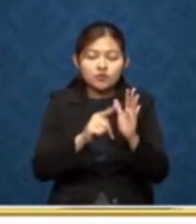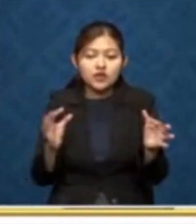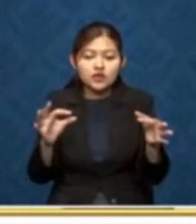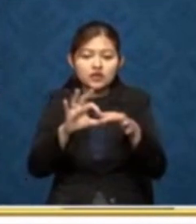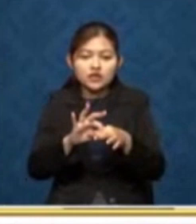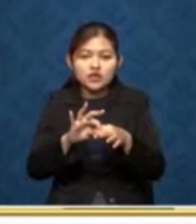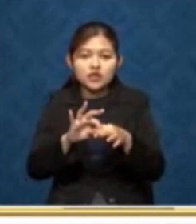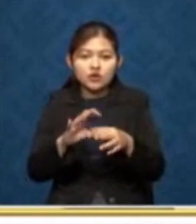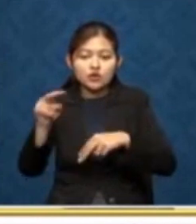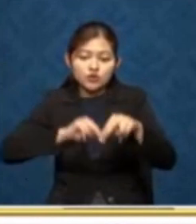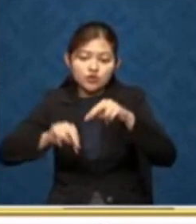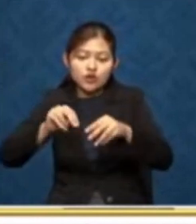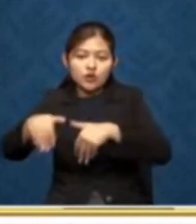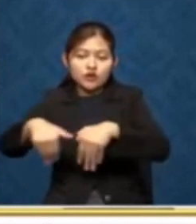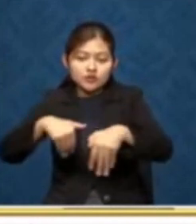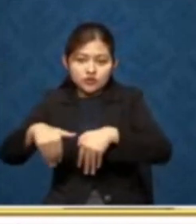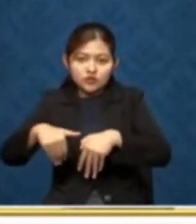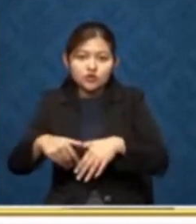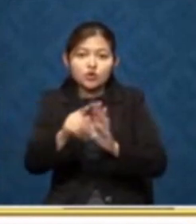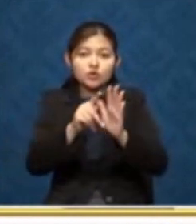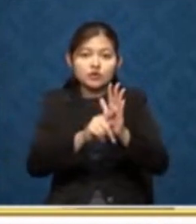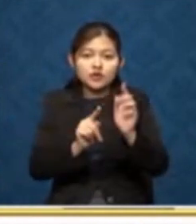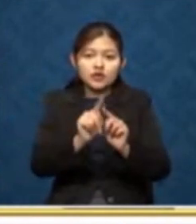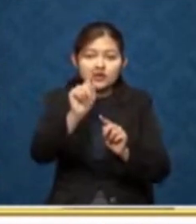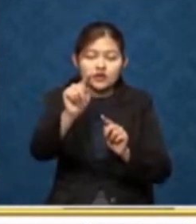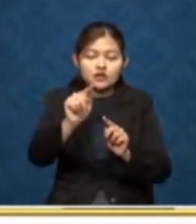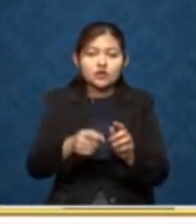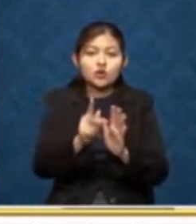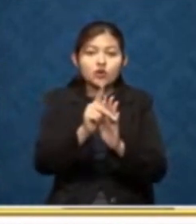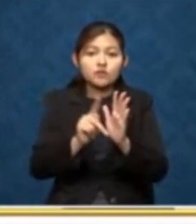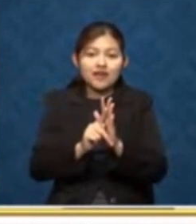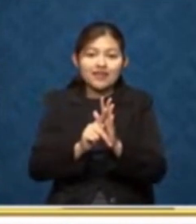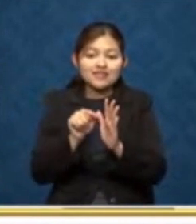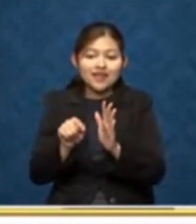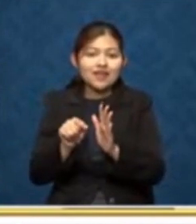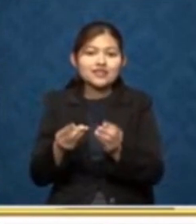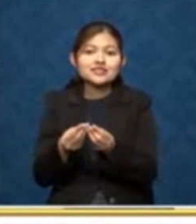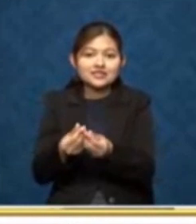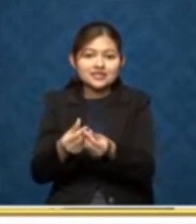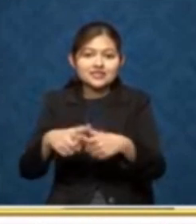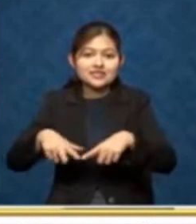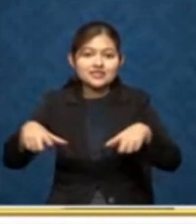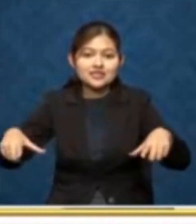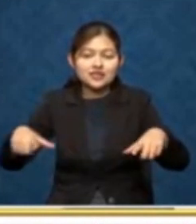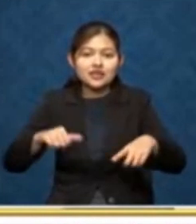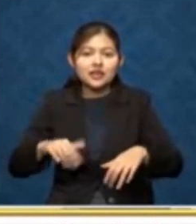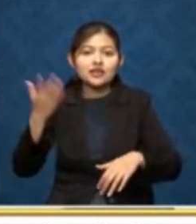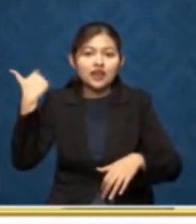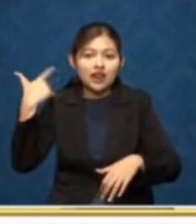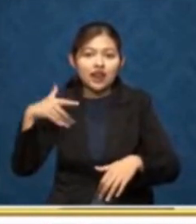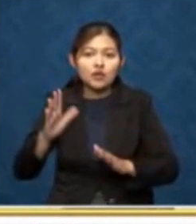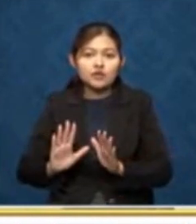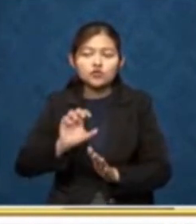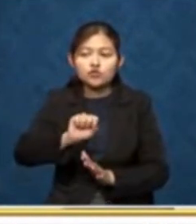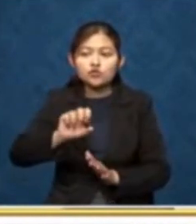มายที่หนึ่งคือปัญหากฎหมายที่ดินเมื่อสักครู่ท่านมานพคีรีภูวดลได้อภิปรายภาพกว้